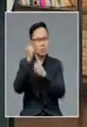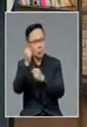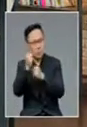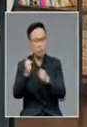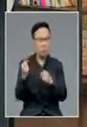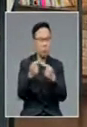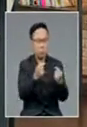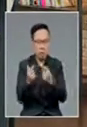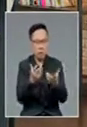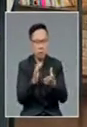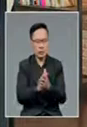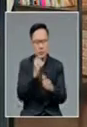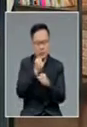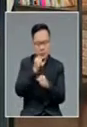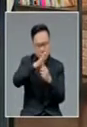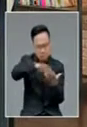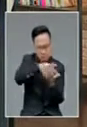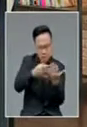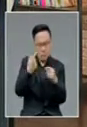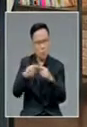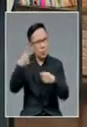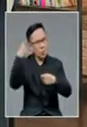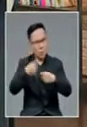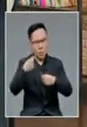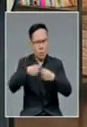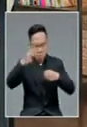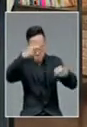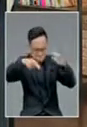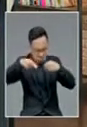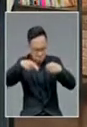Brexit การจะขยับเขยื้อนการปรับตำแหน่งอะไรก็ได้รับการจับตาพอสมควรนะคะ